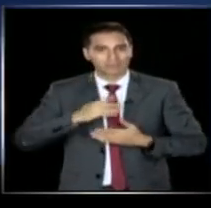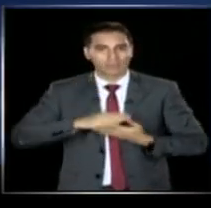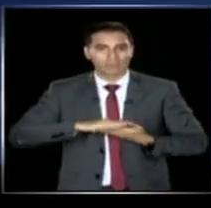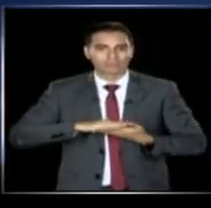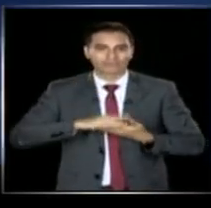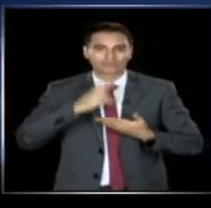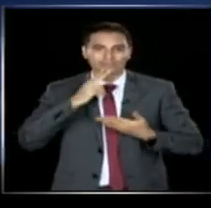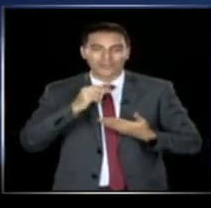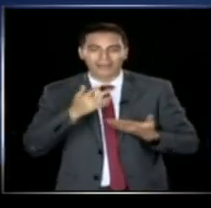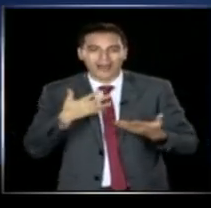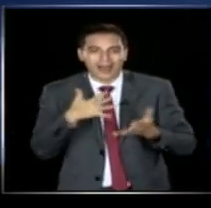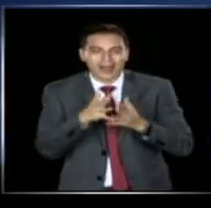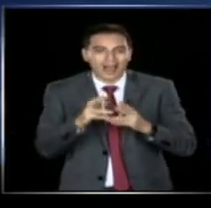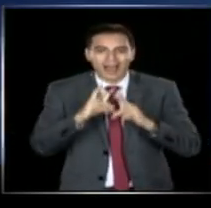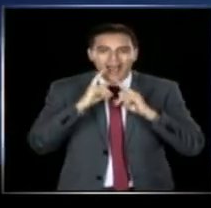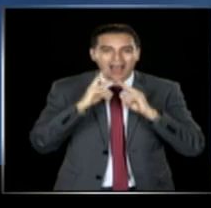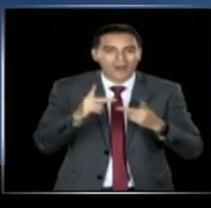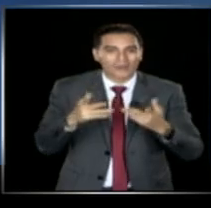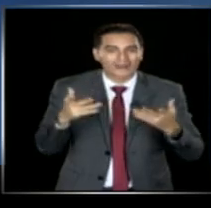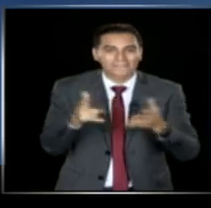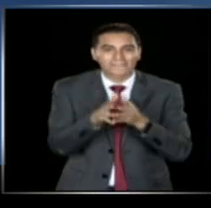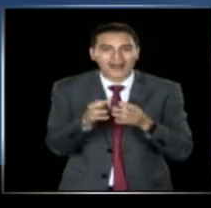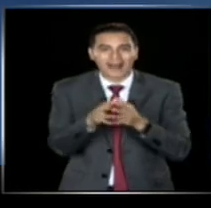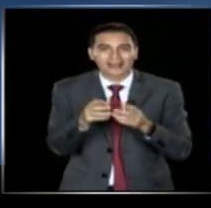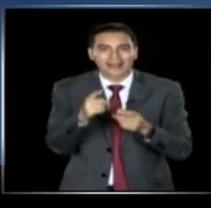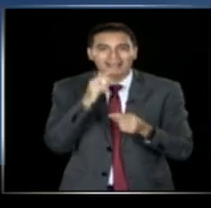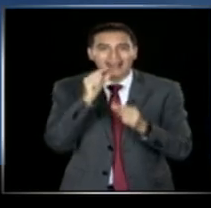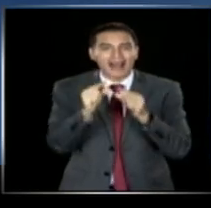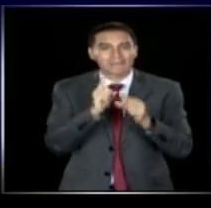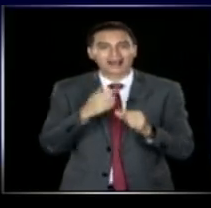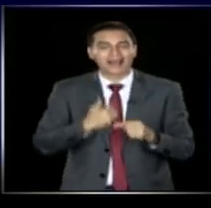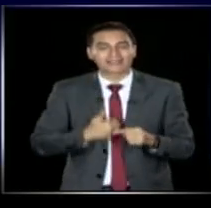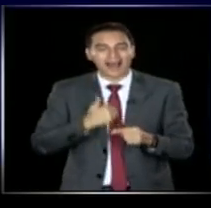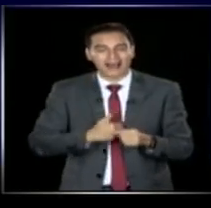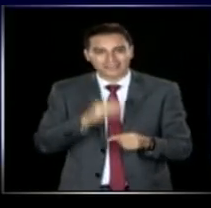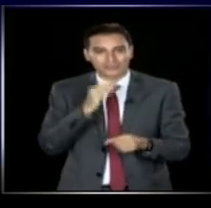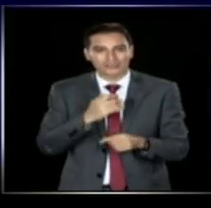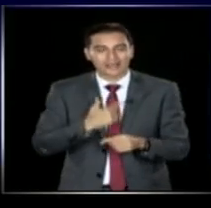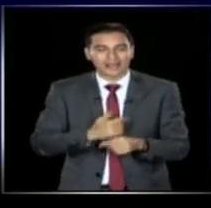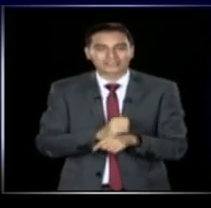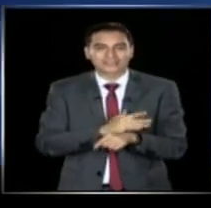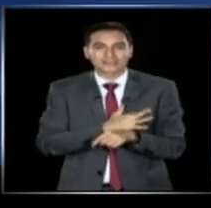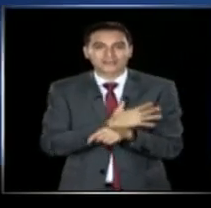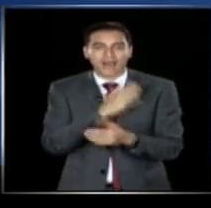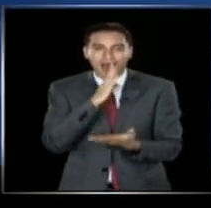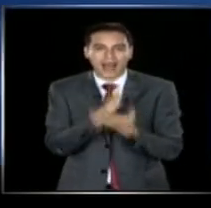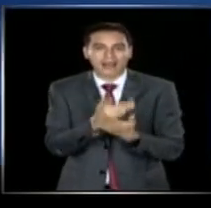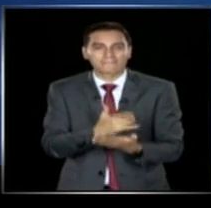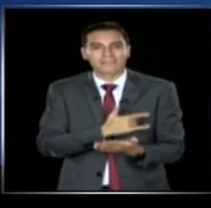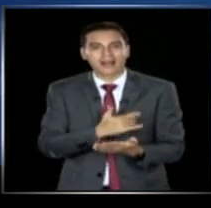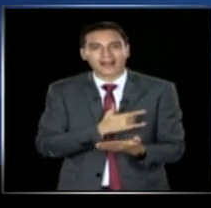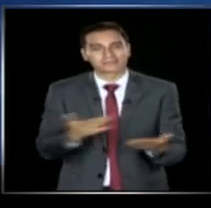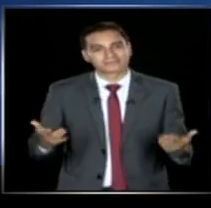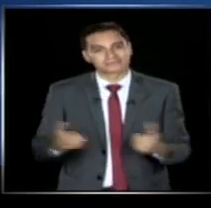حاجة مش عارف أوصفها بشوية كلام، هي تتحس، ما تتوصفش، تتحس فعلا وبصدق من